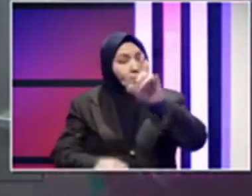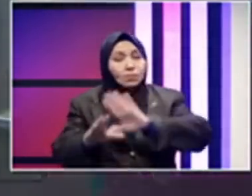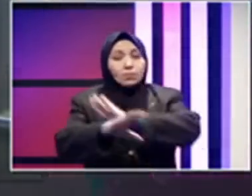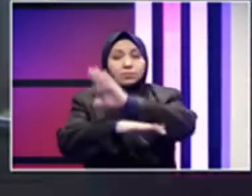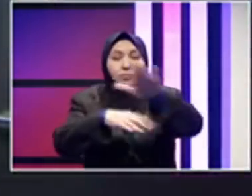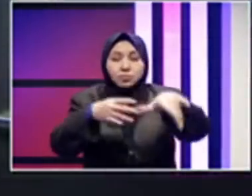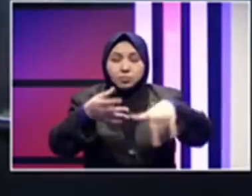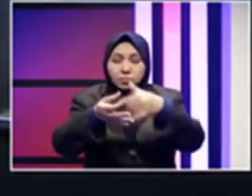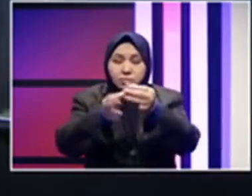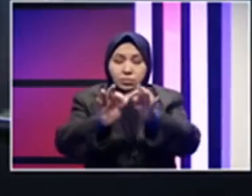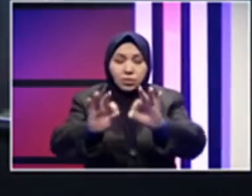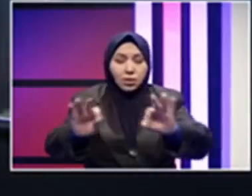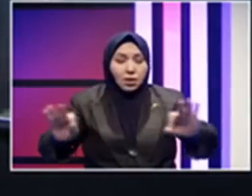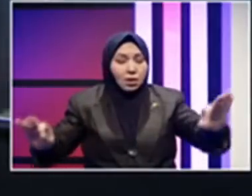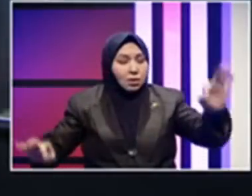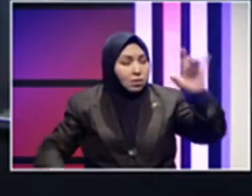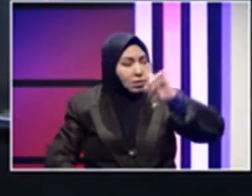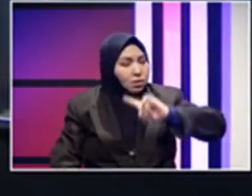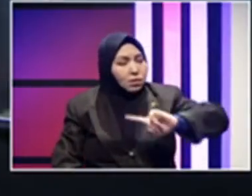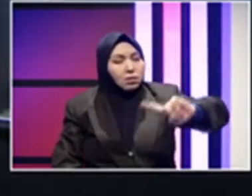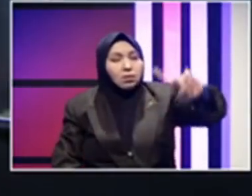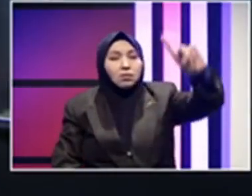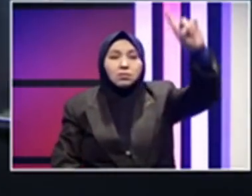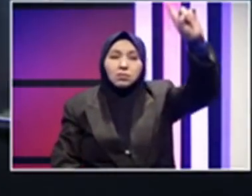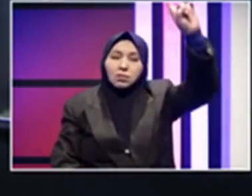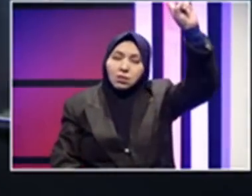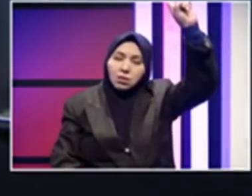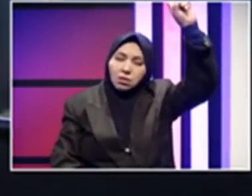صدق الله